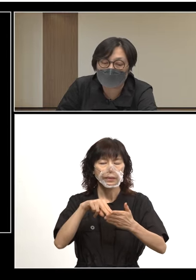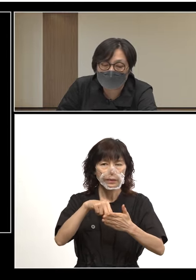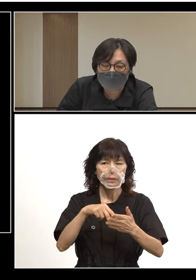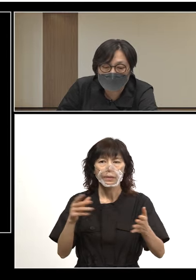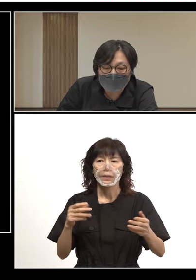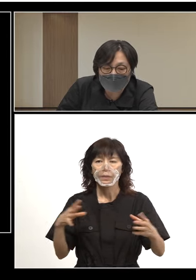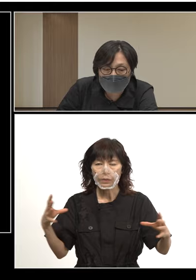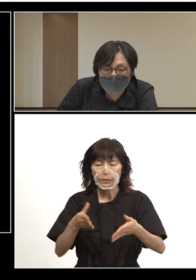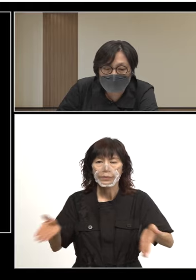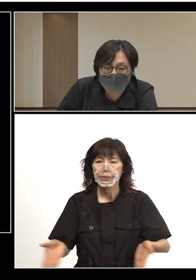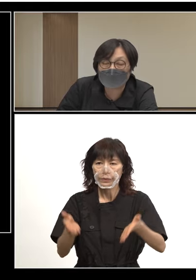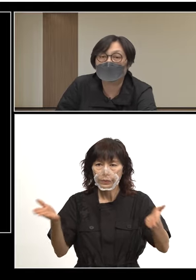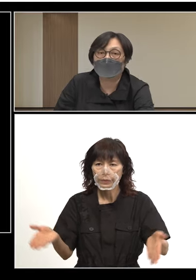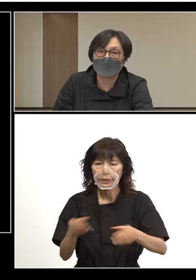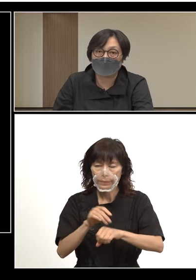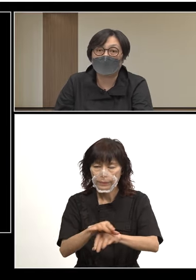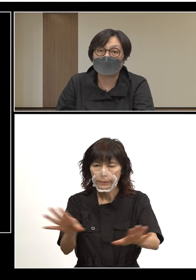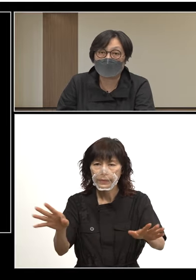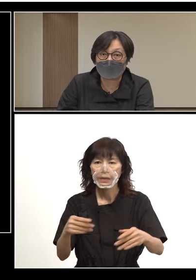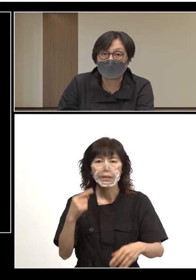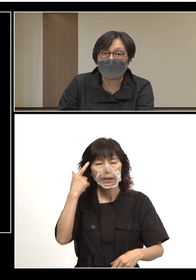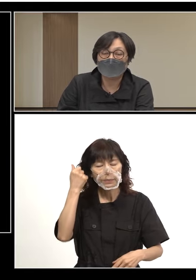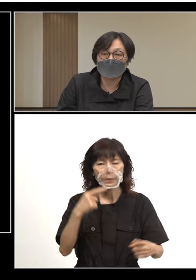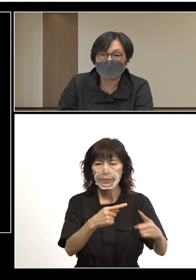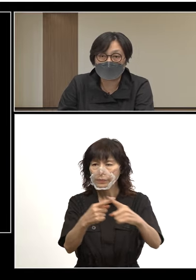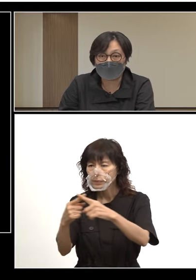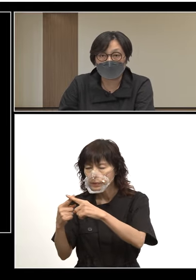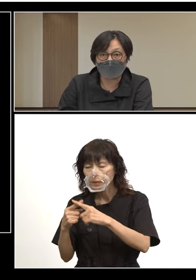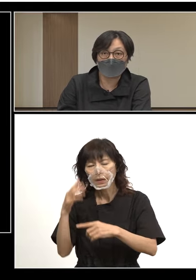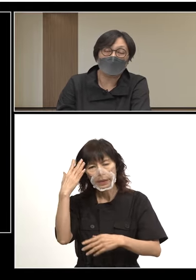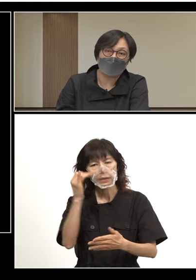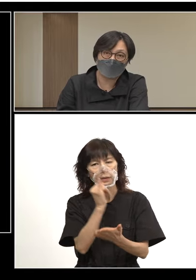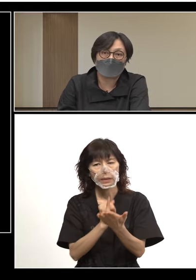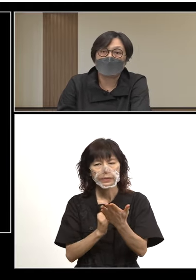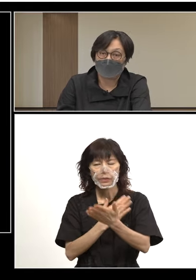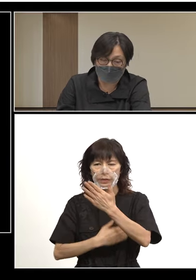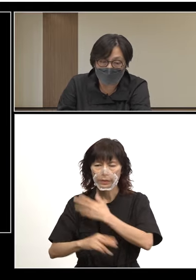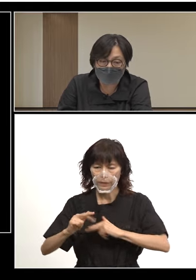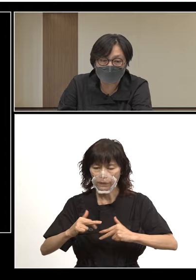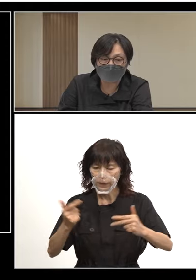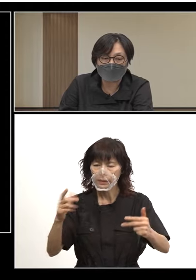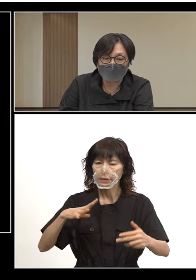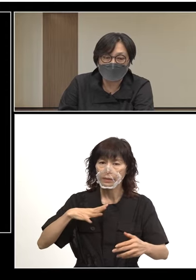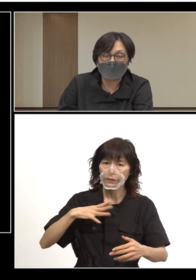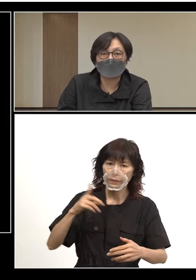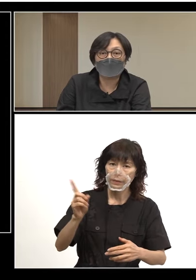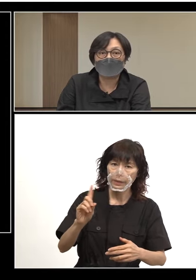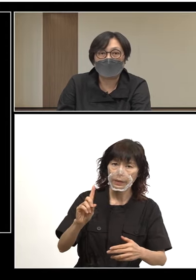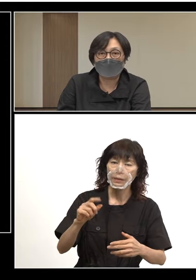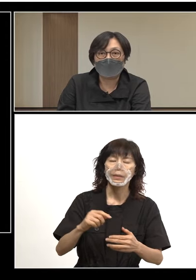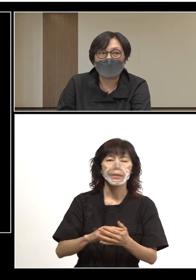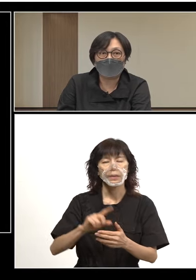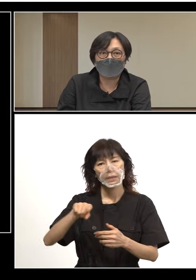推廣共融咧，可以令到有更多嘅人去理解其實展能藝術喺香港可以發展成點樣。另